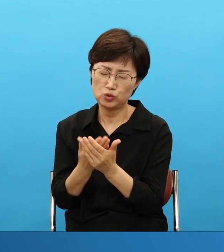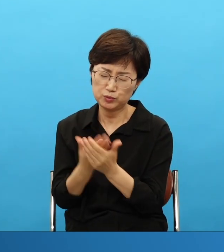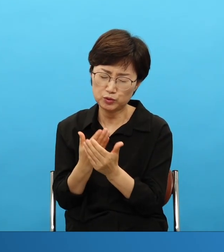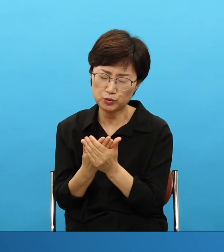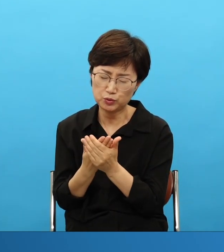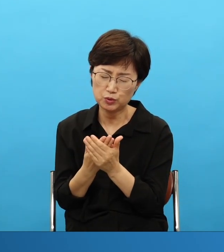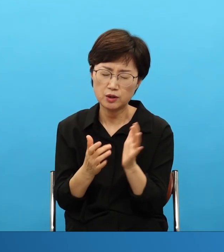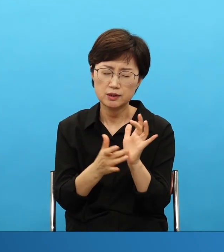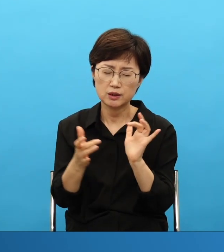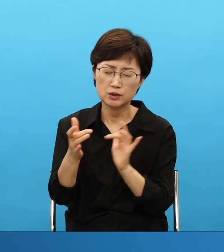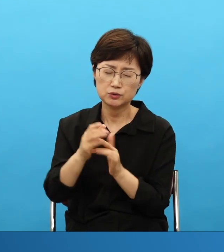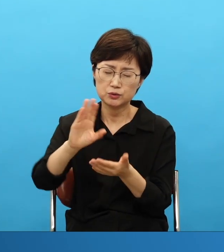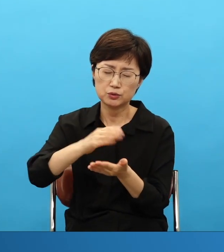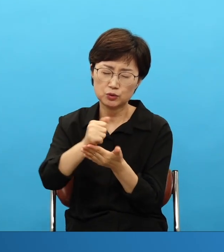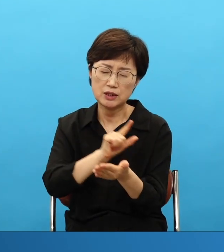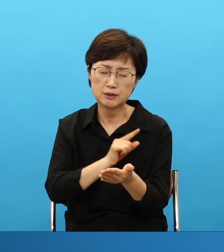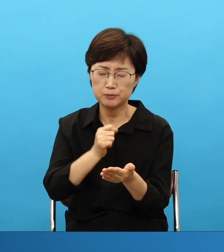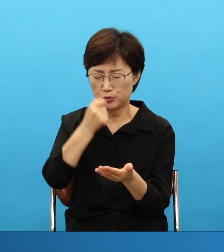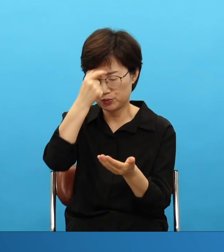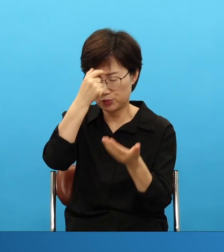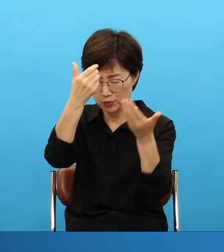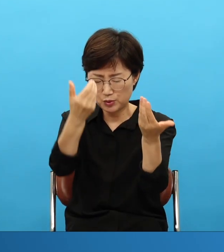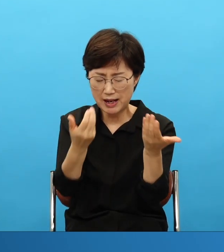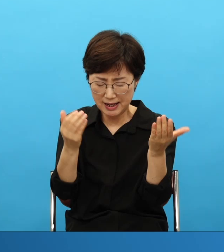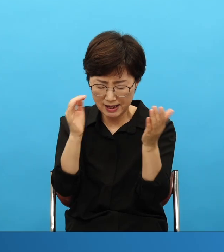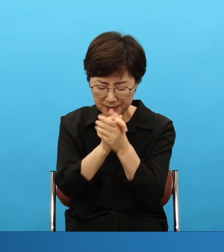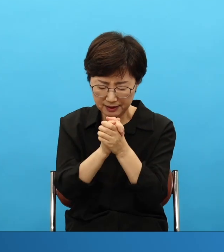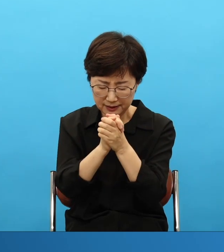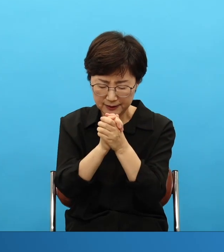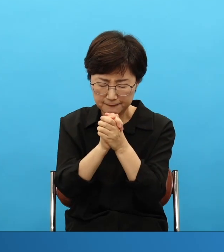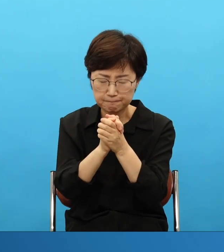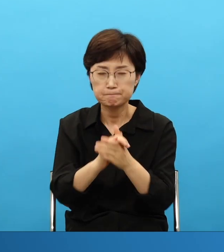예수 그리스도 이름으로 기도하옵나이다